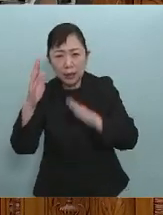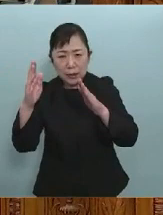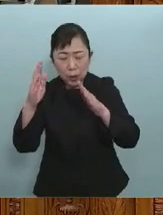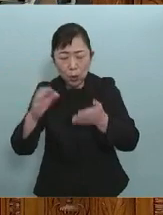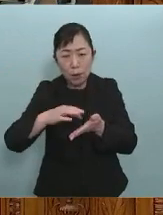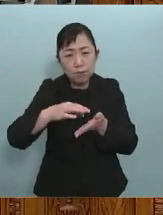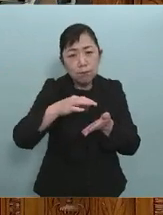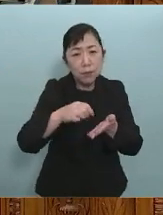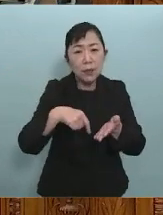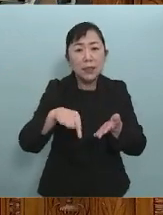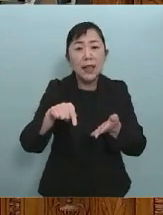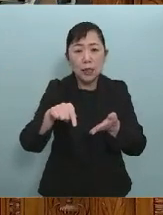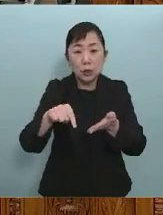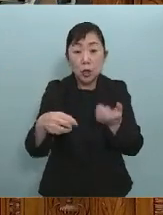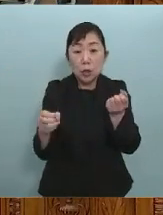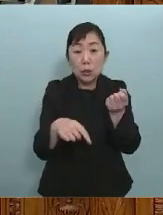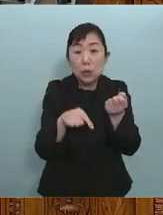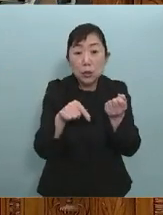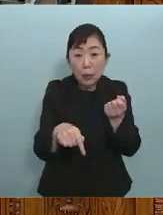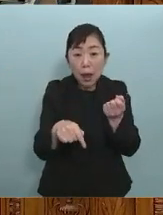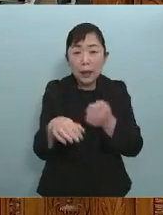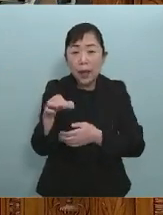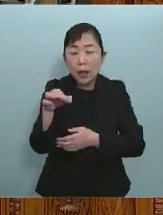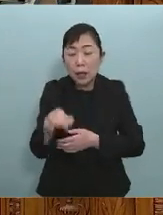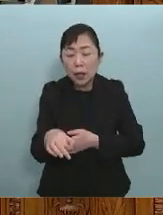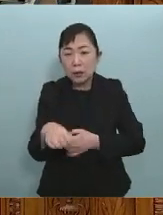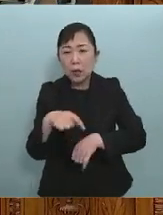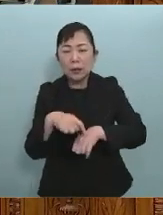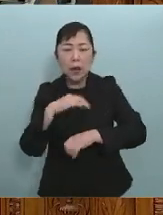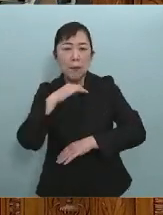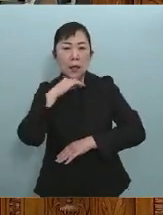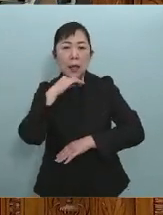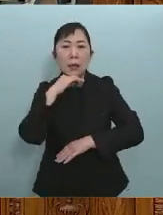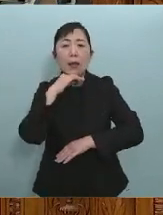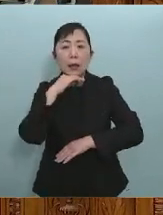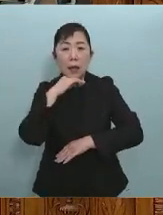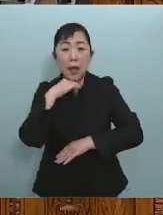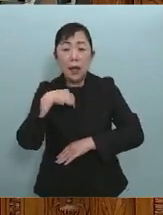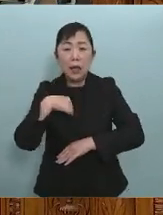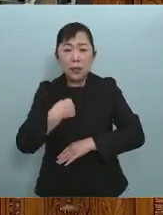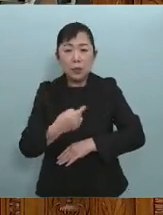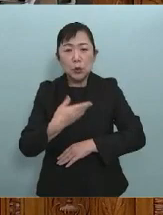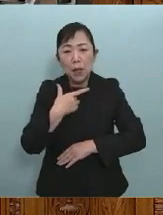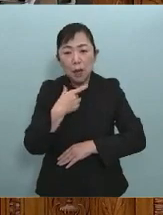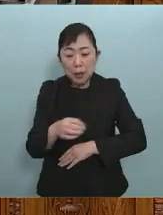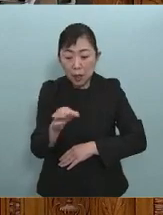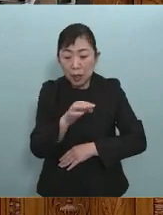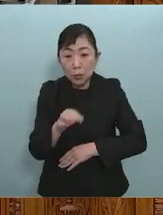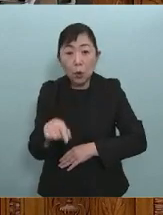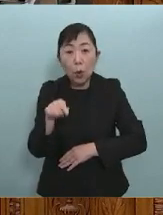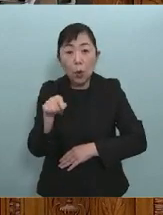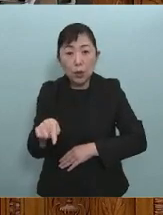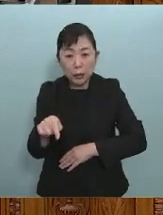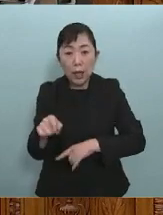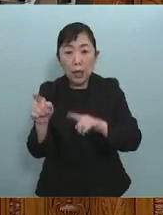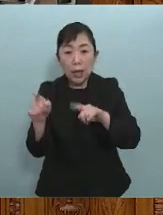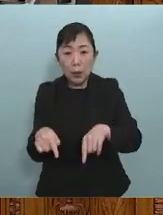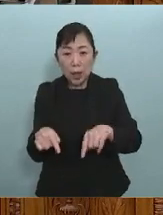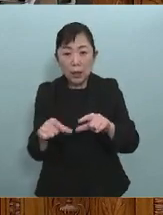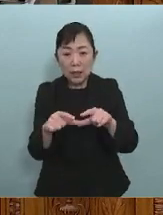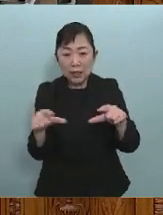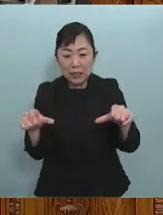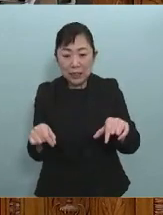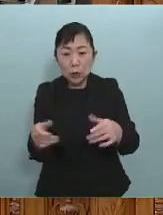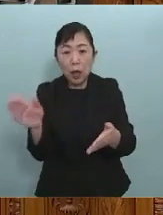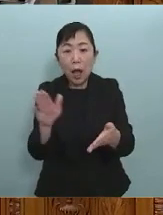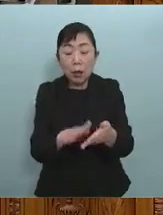ですスーパーで安くなる時刻を待って自分が食べたいと思う品に割引きのシールが貼ら